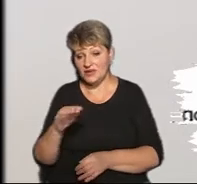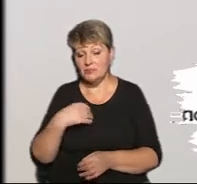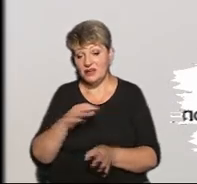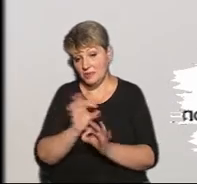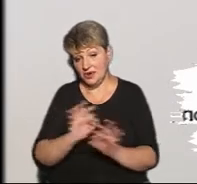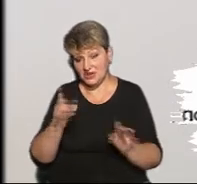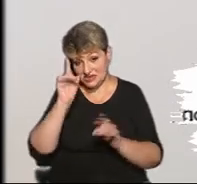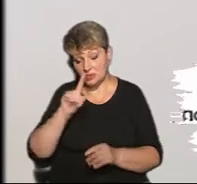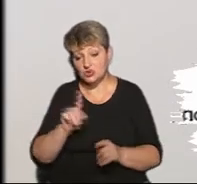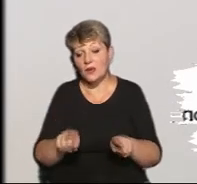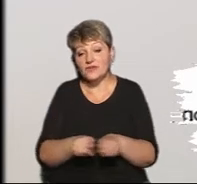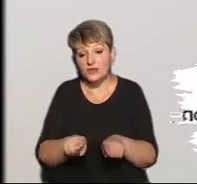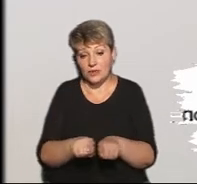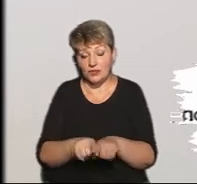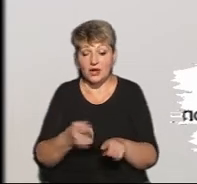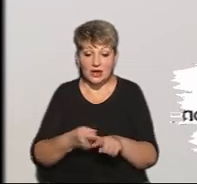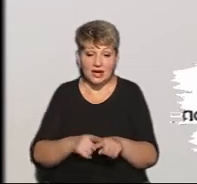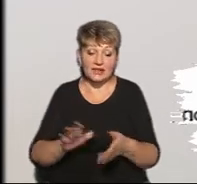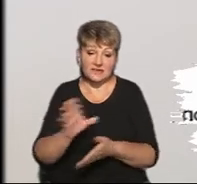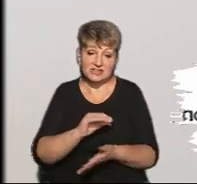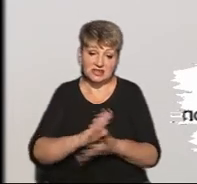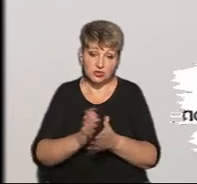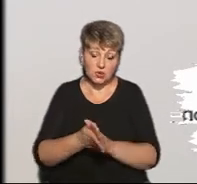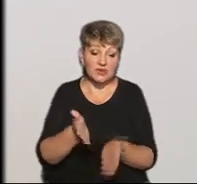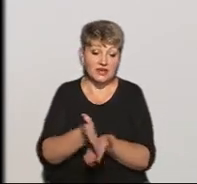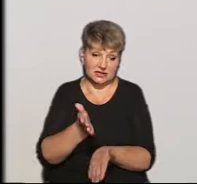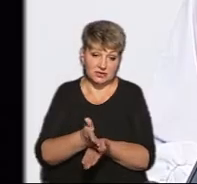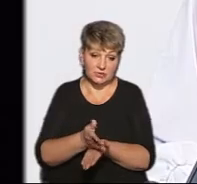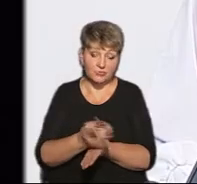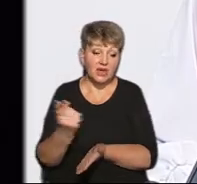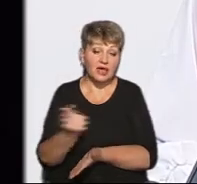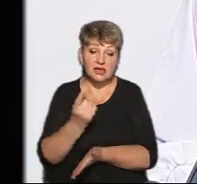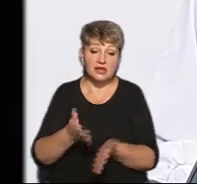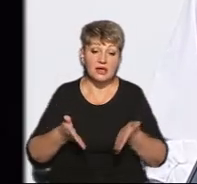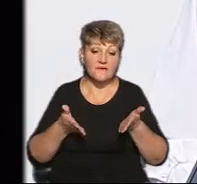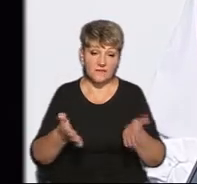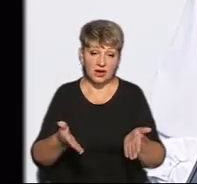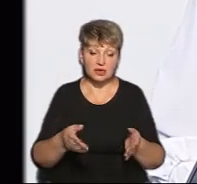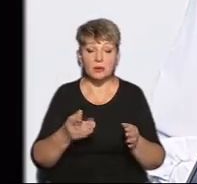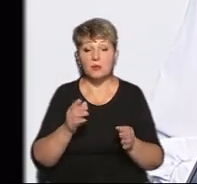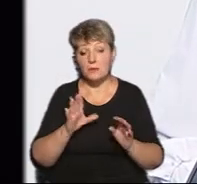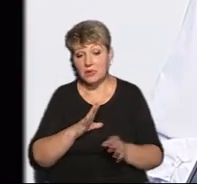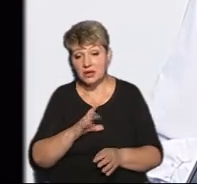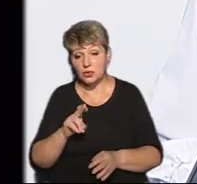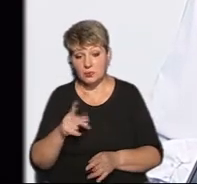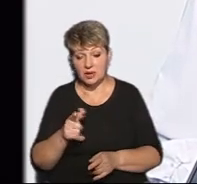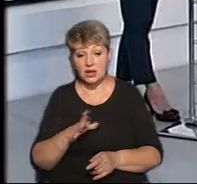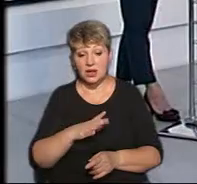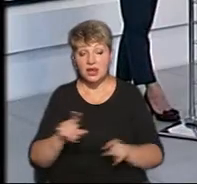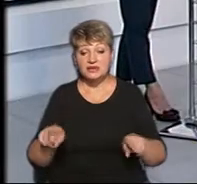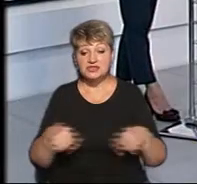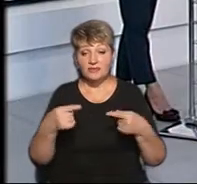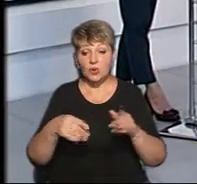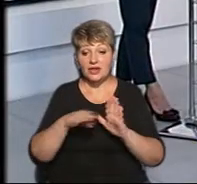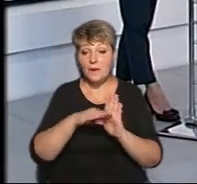що все одно ця вся ситуація існує. Ну, єдиним виходом це було би, можливо, створення